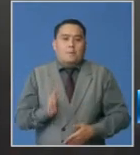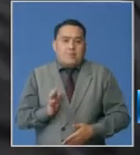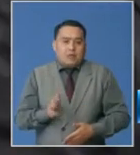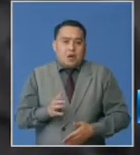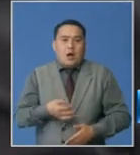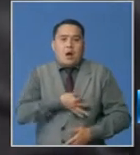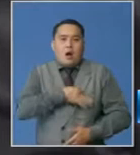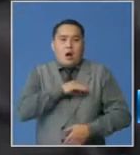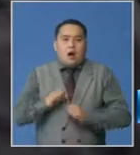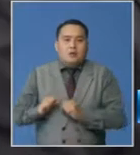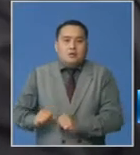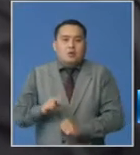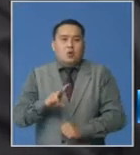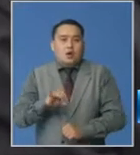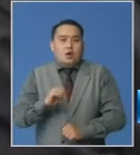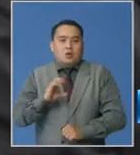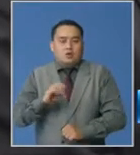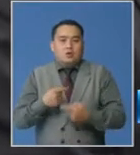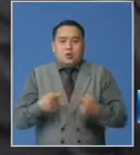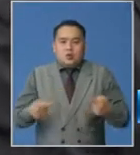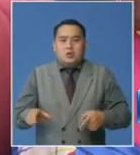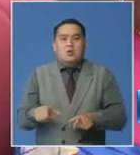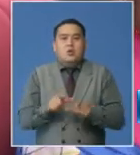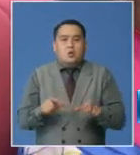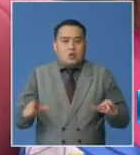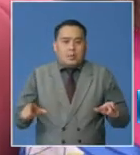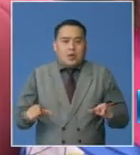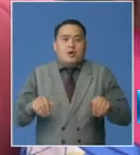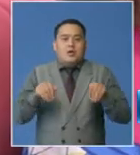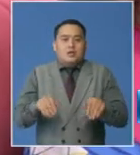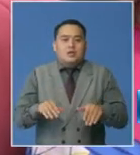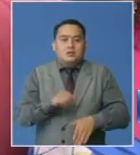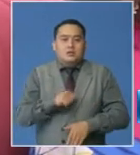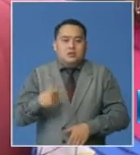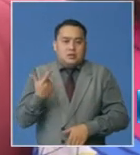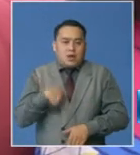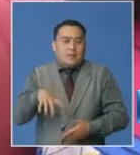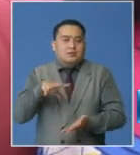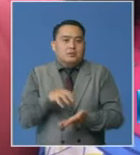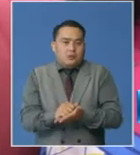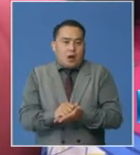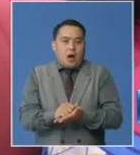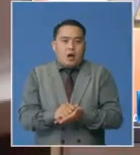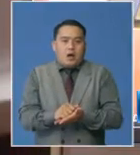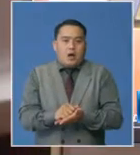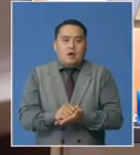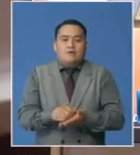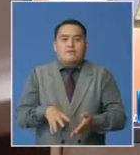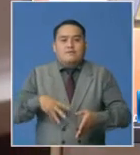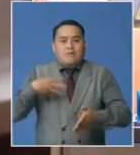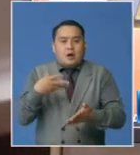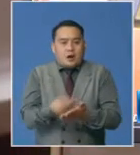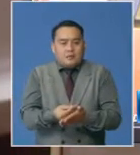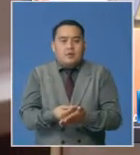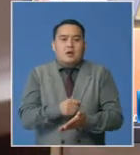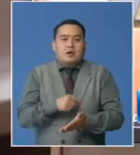предприниматели, адвокаты, нотариусы и другие граждане. Решить вопрос самозанятым населением и обязать выплачивать страховые взносы фонд